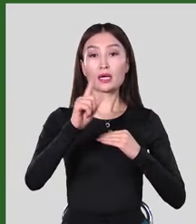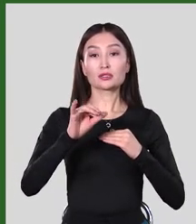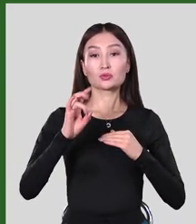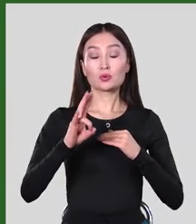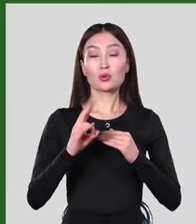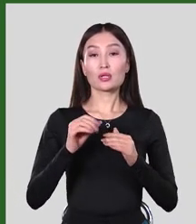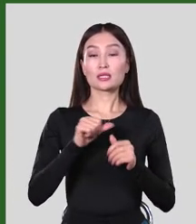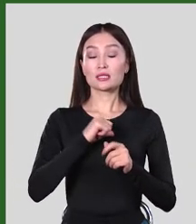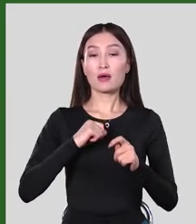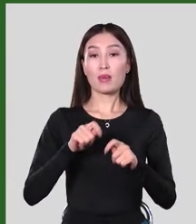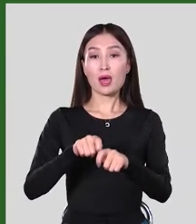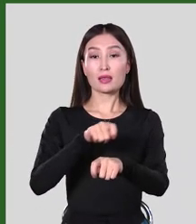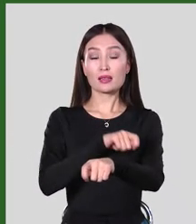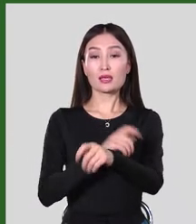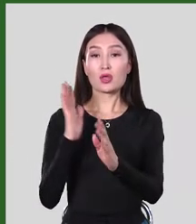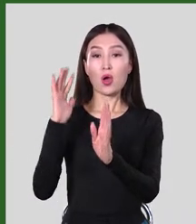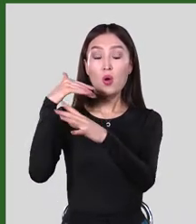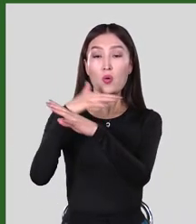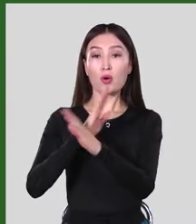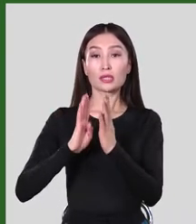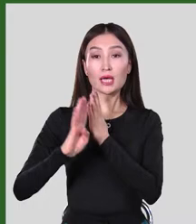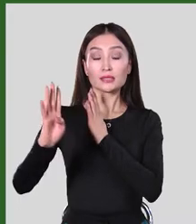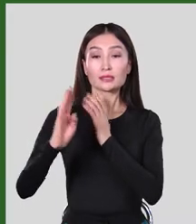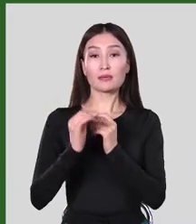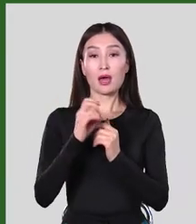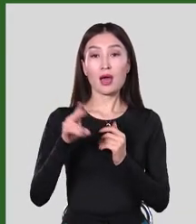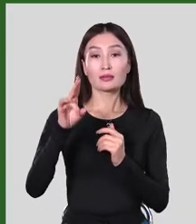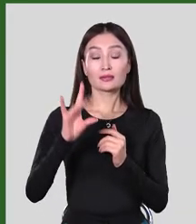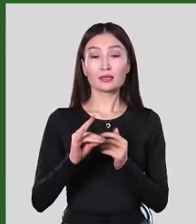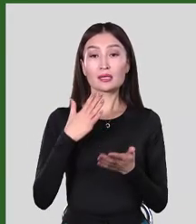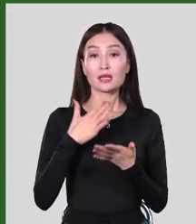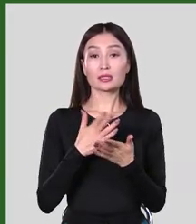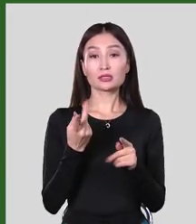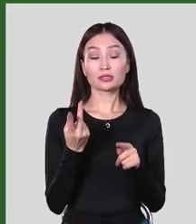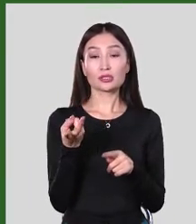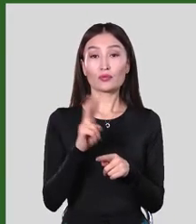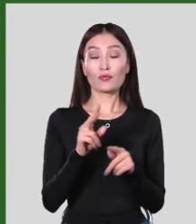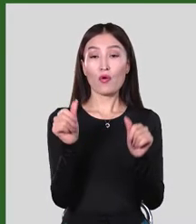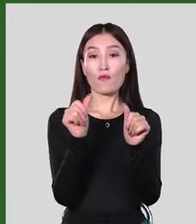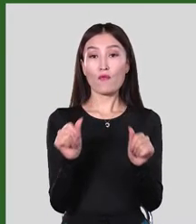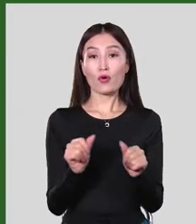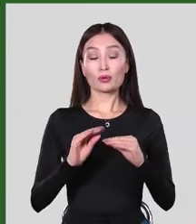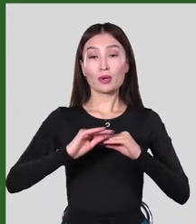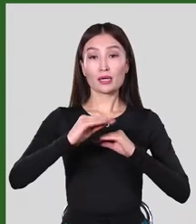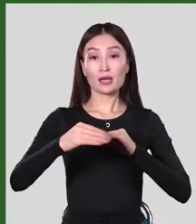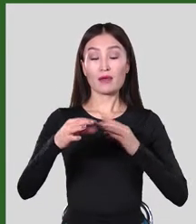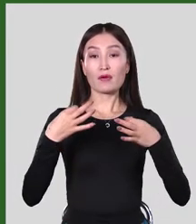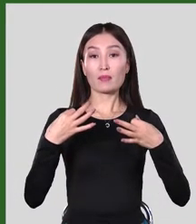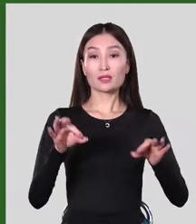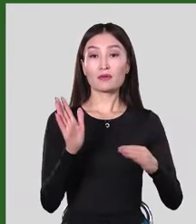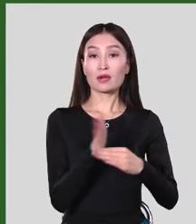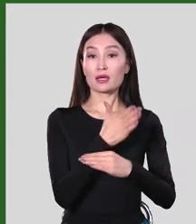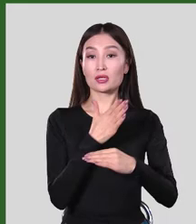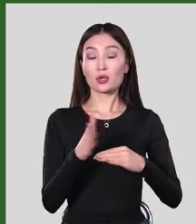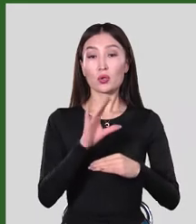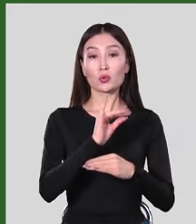длинная горная цепь планеты – Анды. Наличие этих двух форм рельефа позволяет